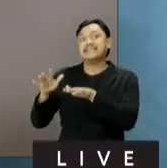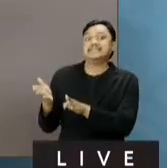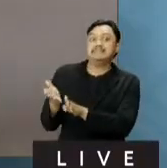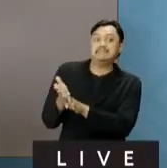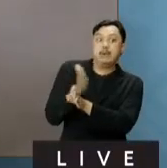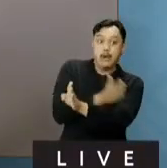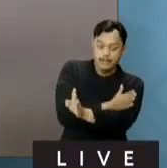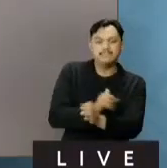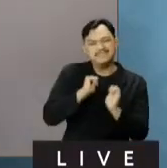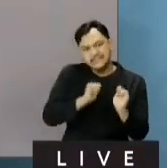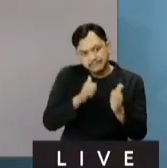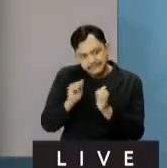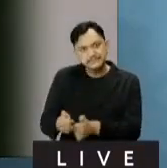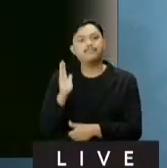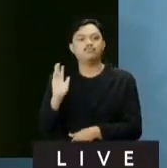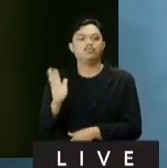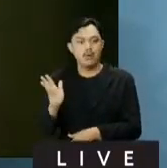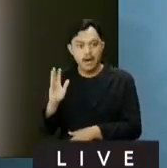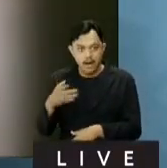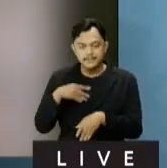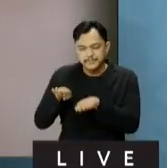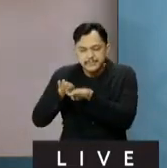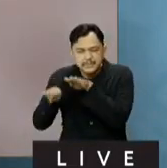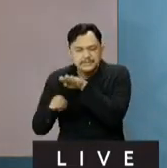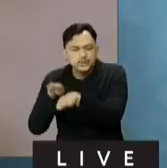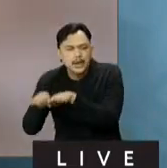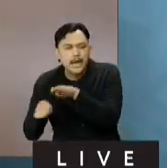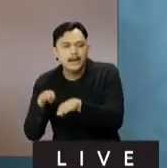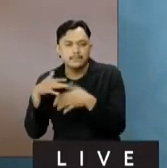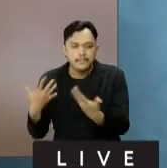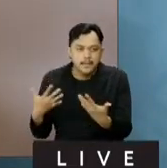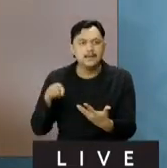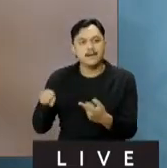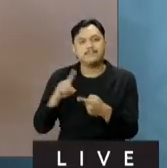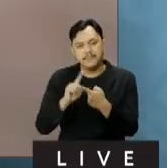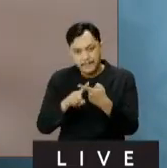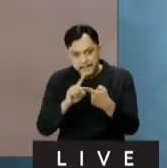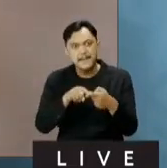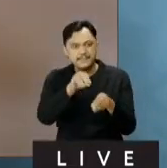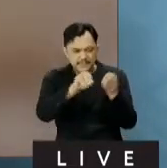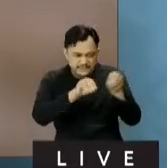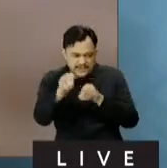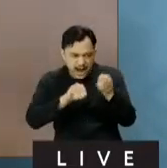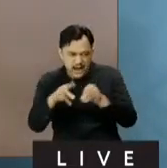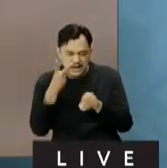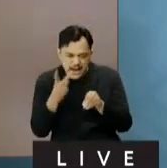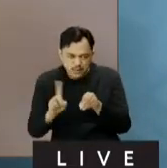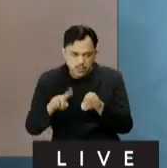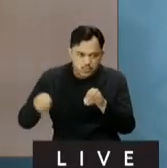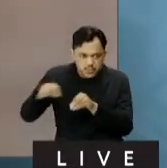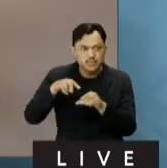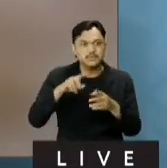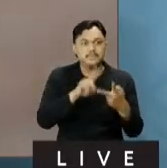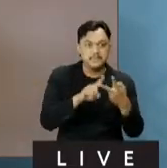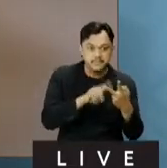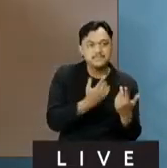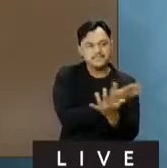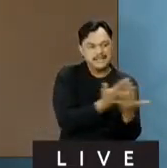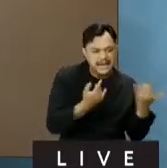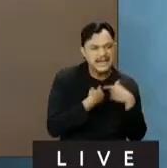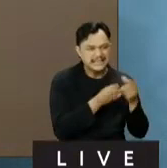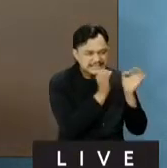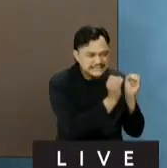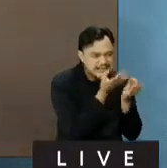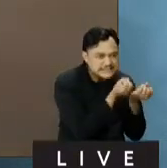kita lakukan. Pertama kita melakukan pemetaan, kedua kita mengedukasi masyarakat, ketiga